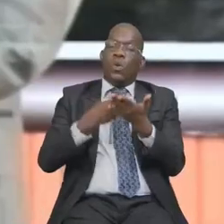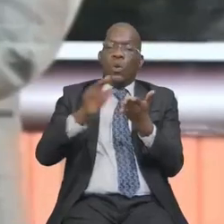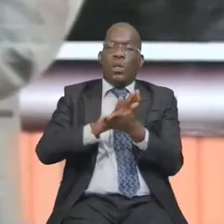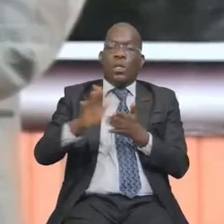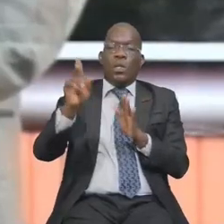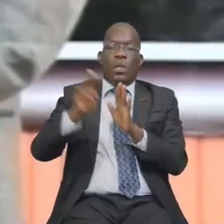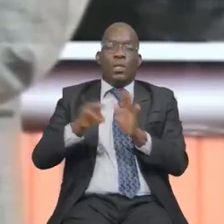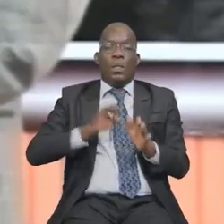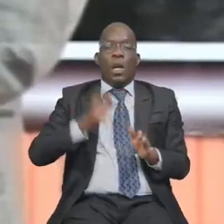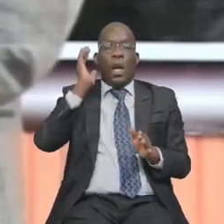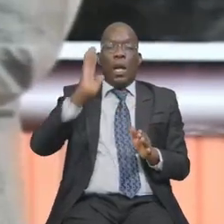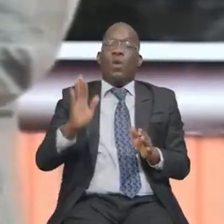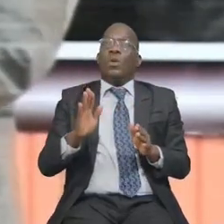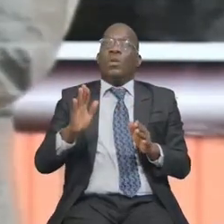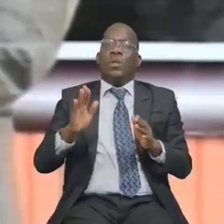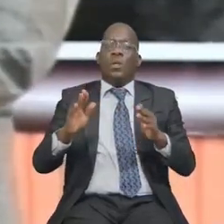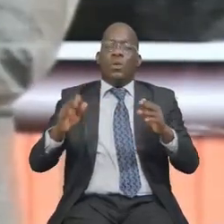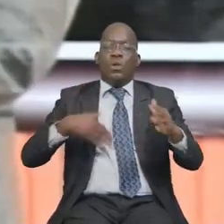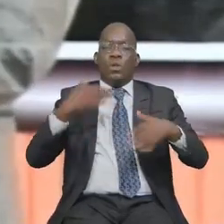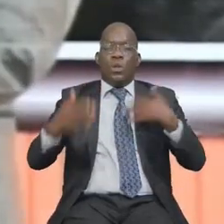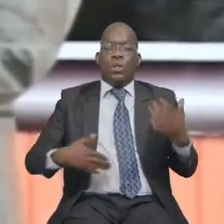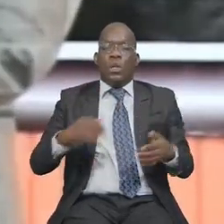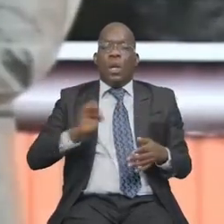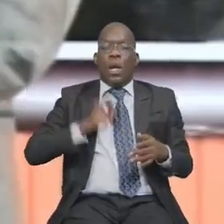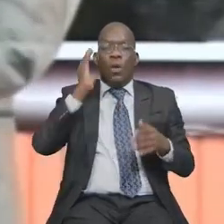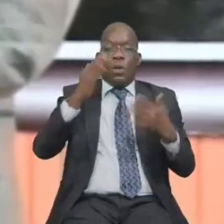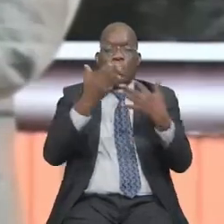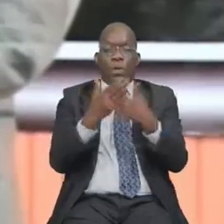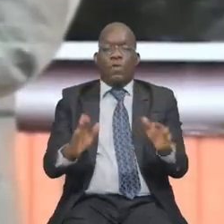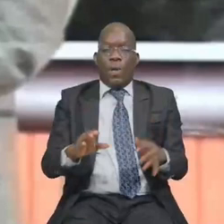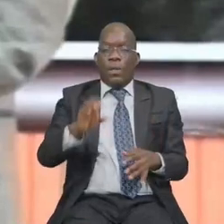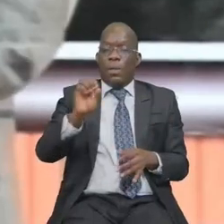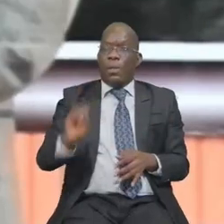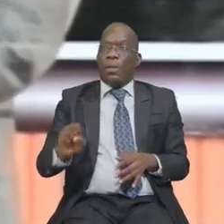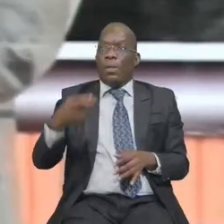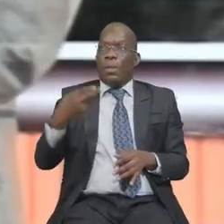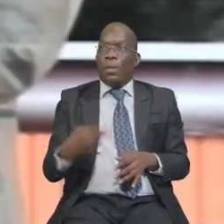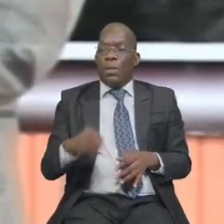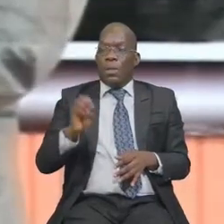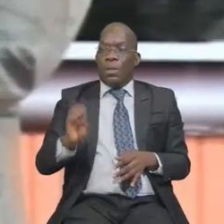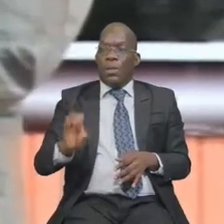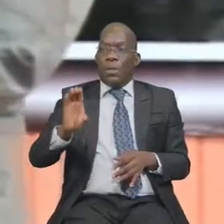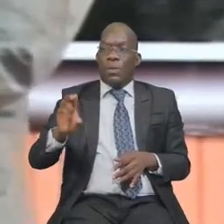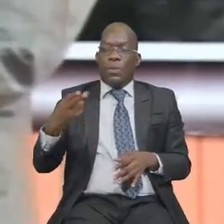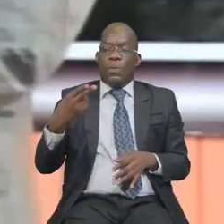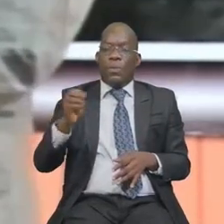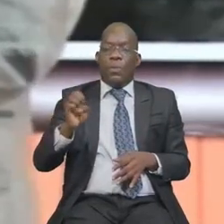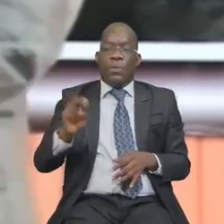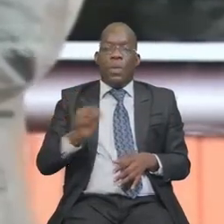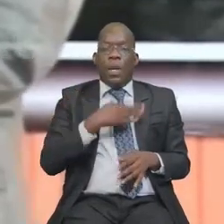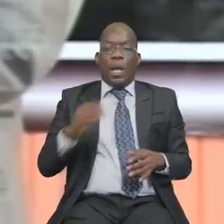partagerai Sichem, je mesurerai la vallée de